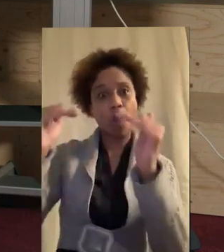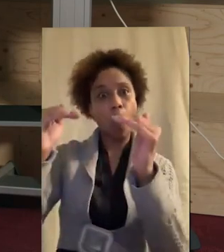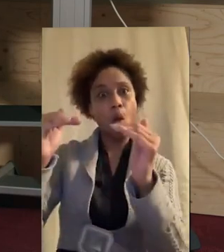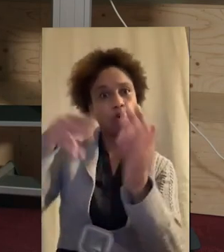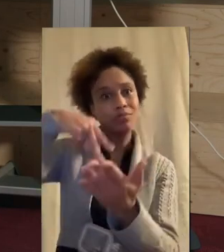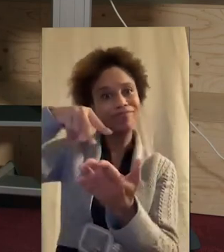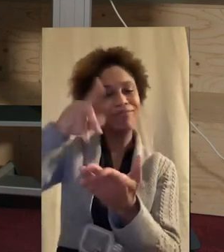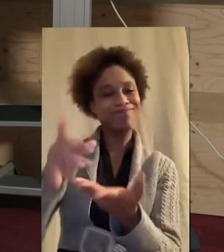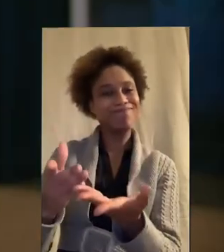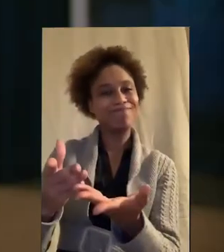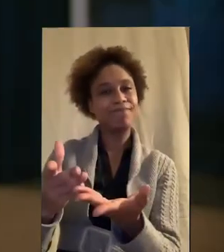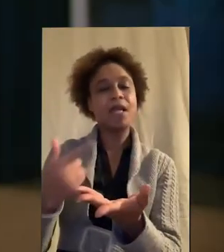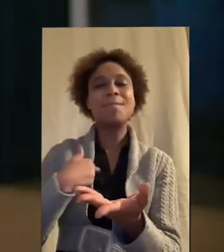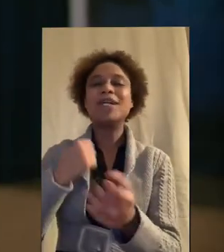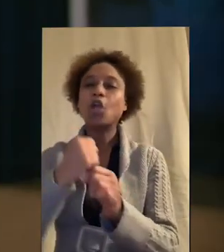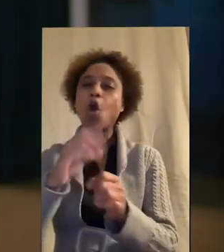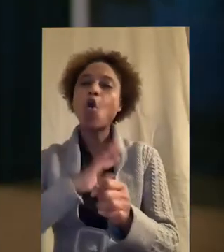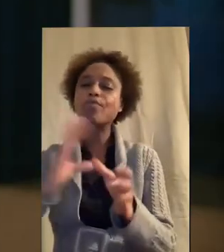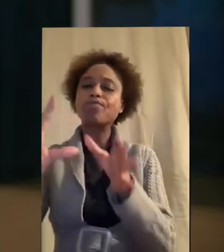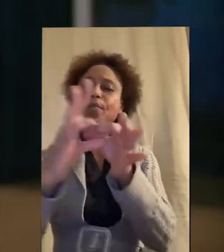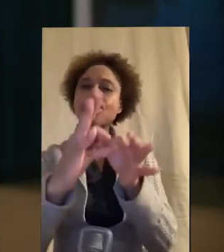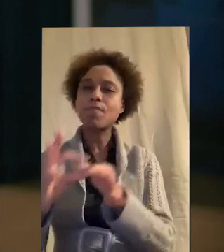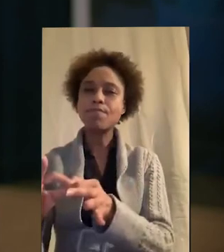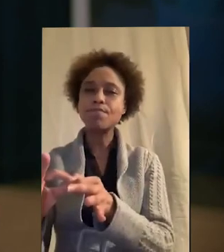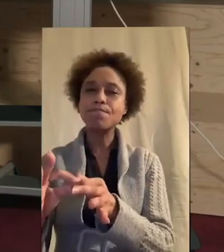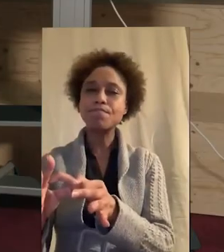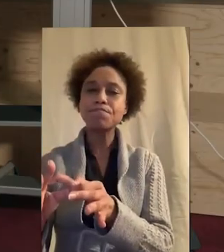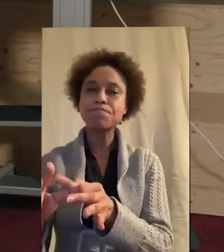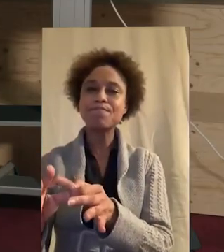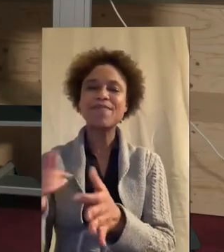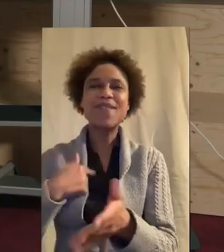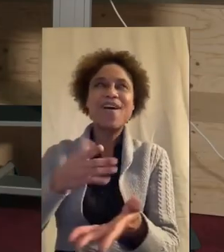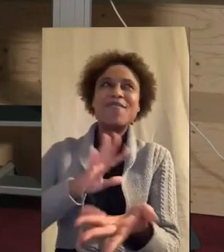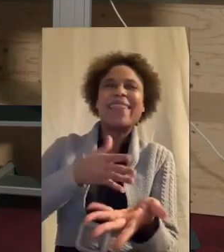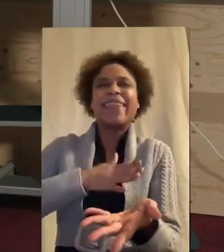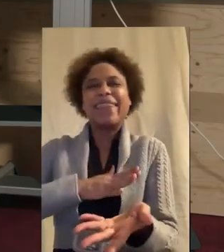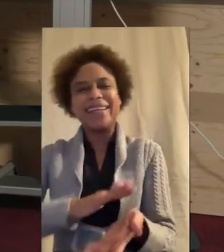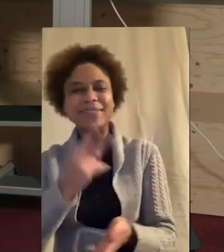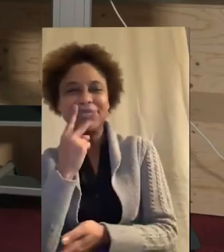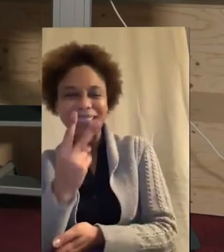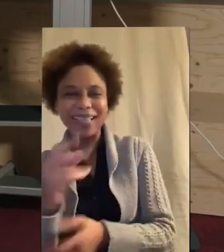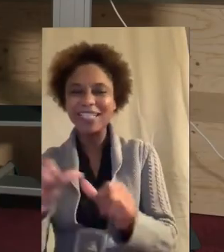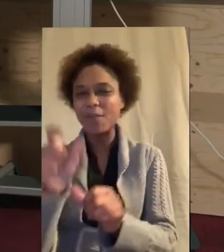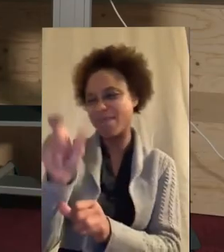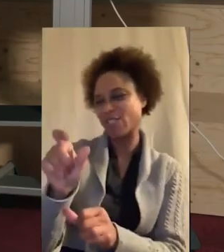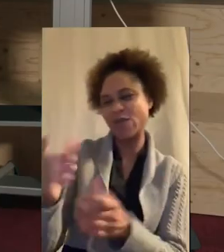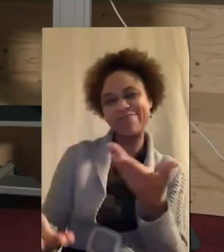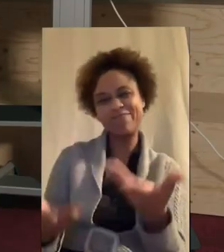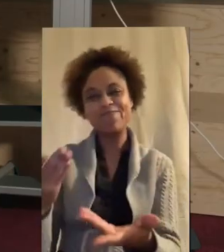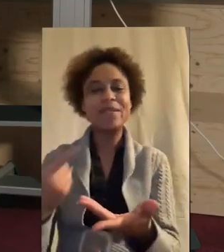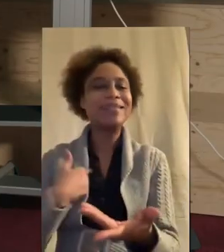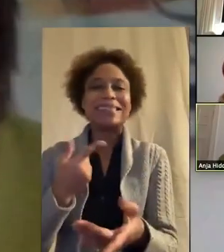erg grinniken toen je dit zei, dus die wil vast reageren. Ja, ik wil reageren. Nee, het lijkt me een uitstekend